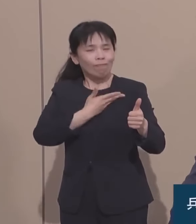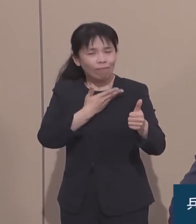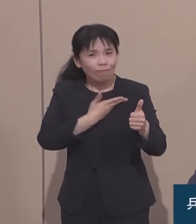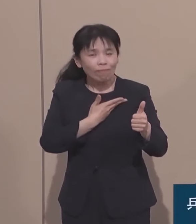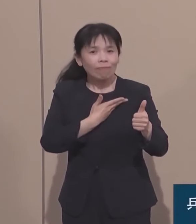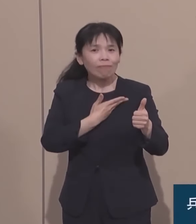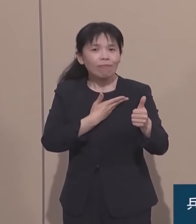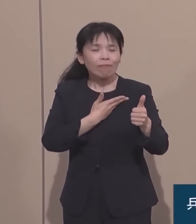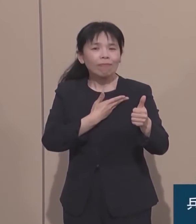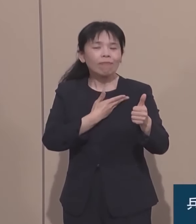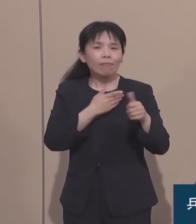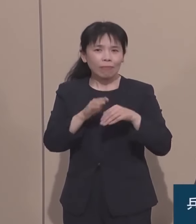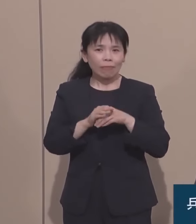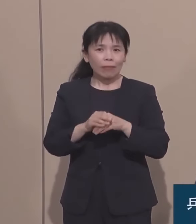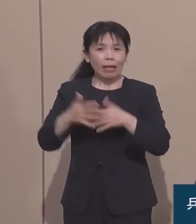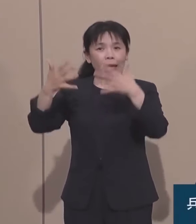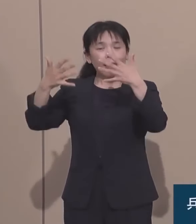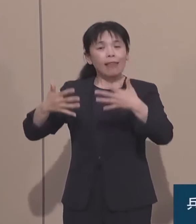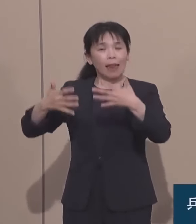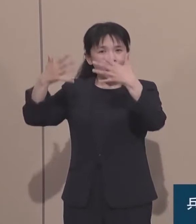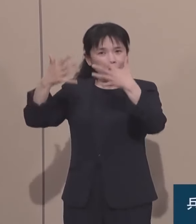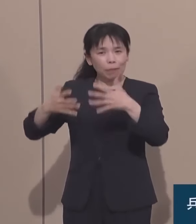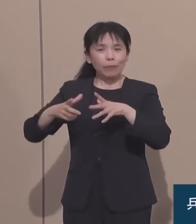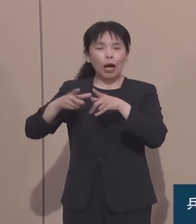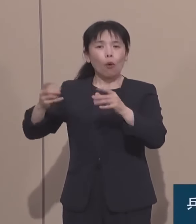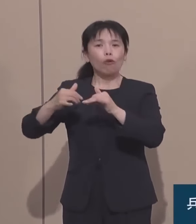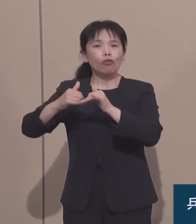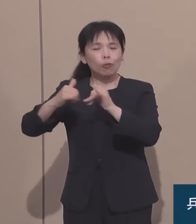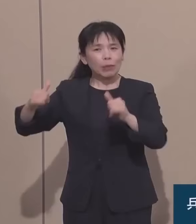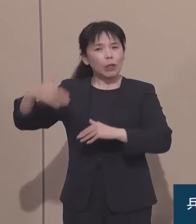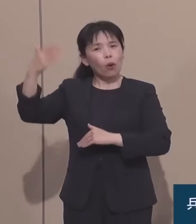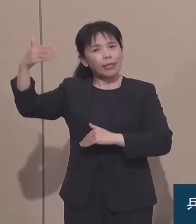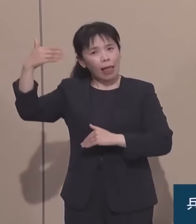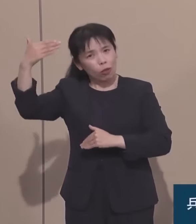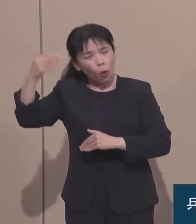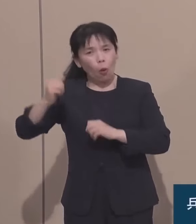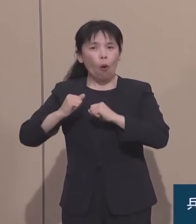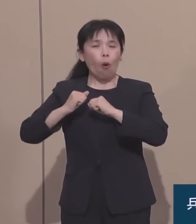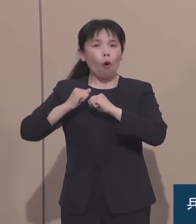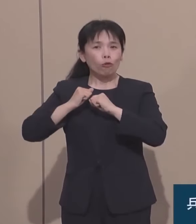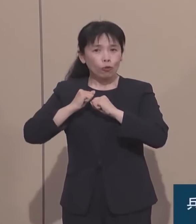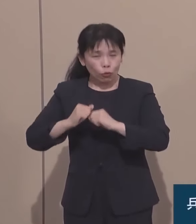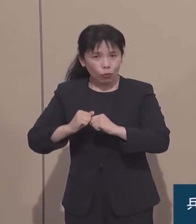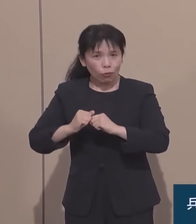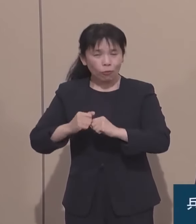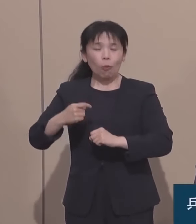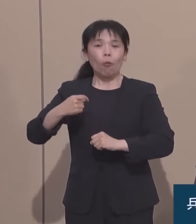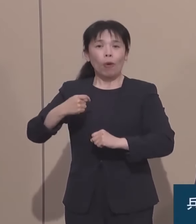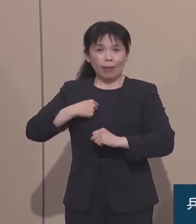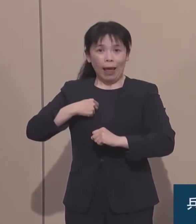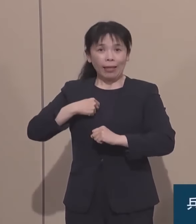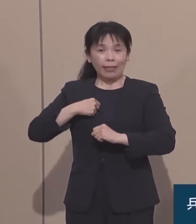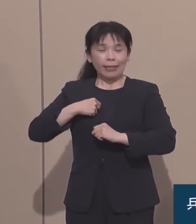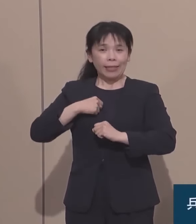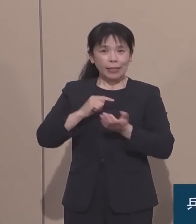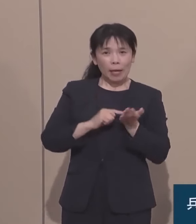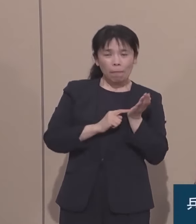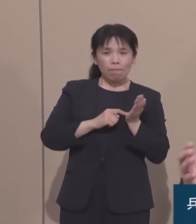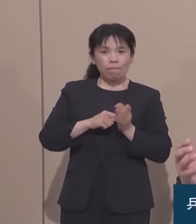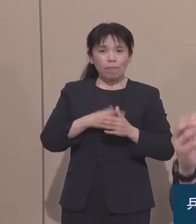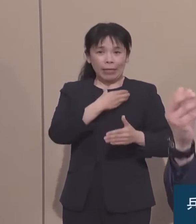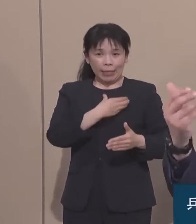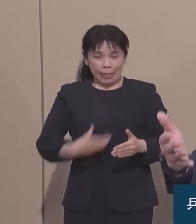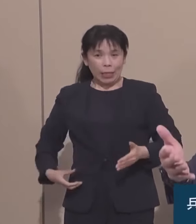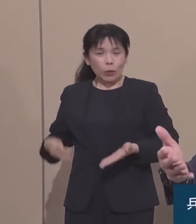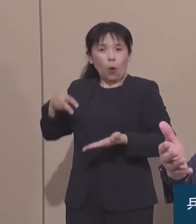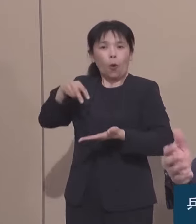テレビは国民を洗脳する装置テレビは核兵器に勝る武器私立花孝志が出てきてネットでで